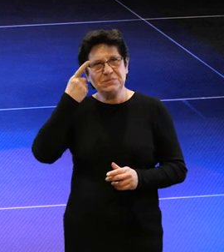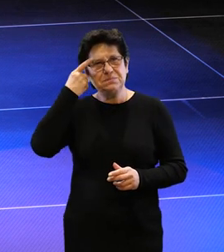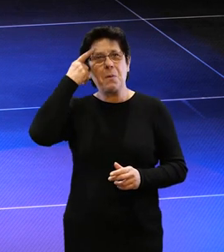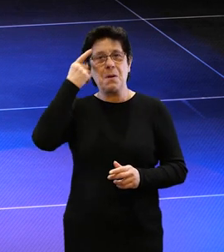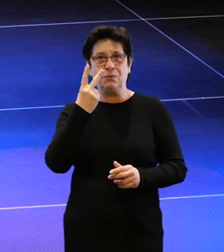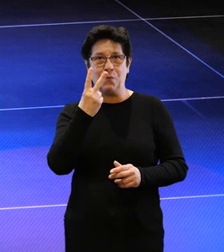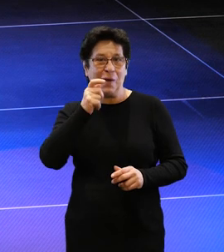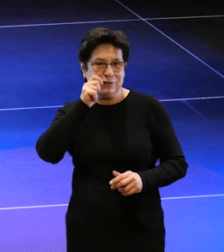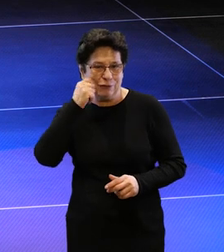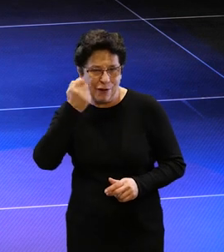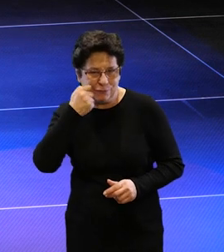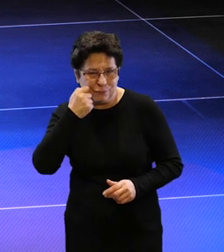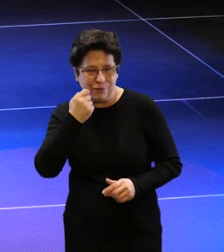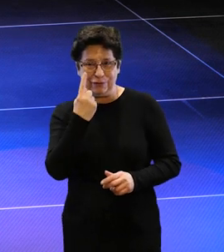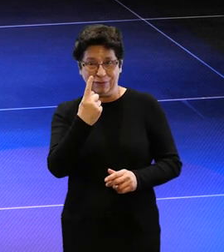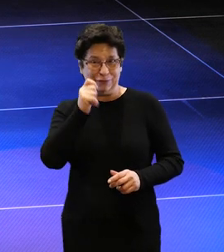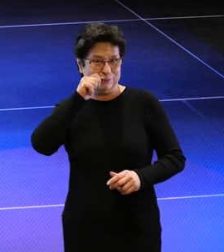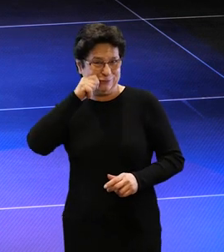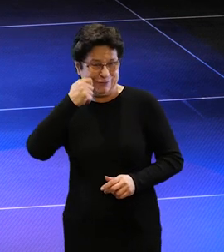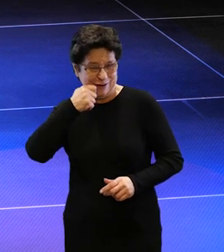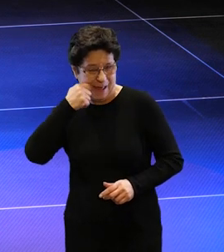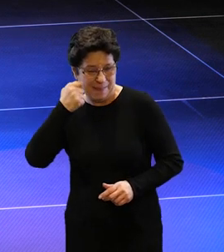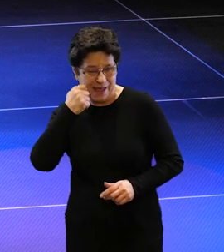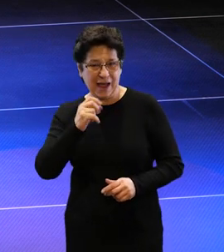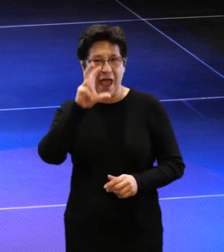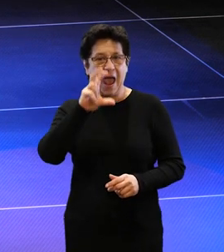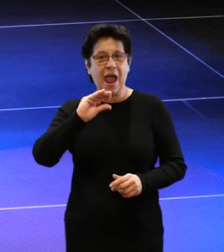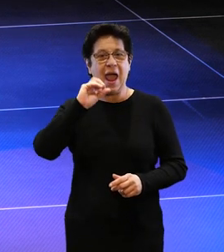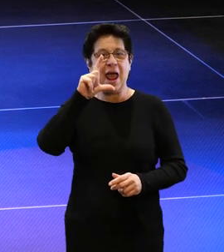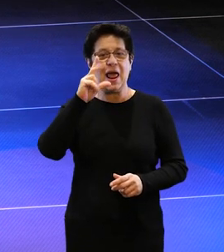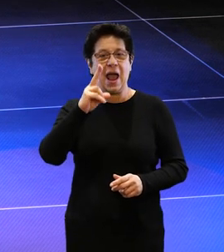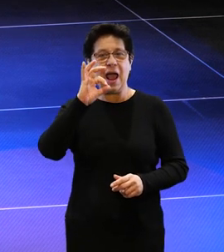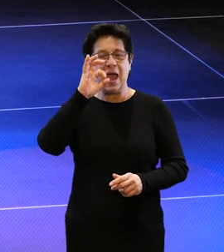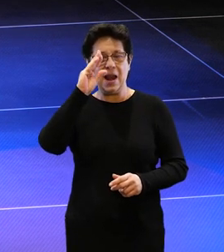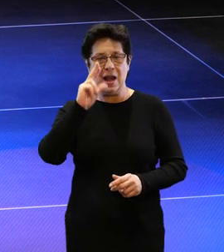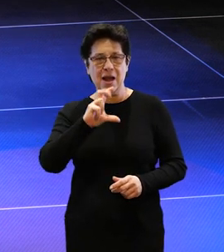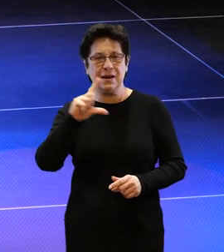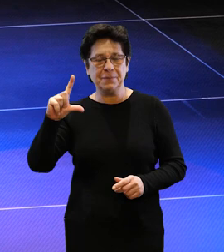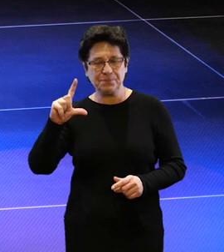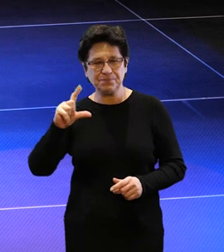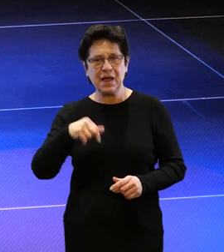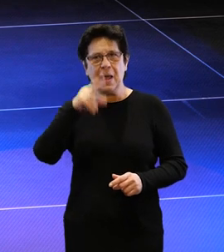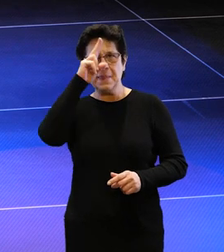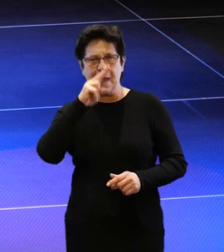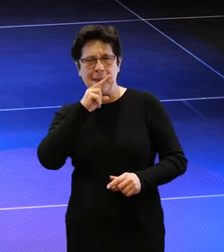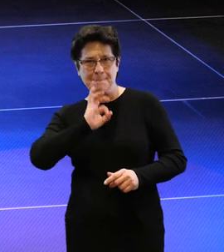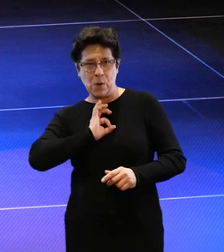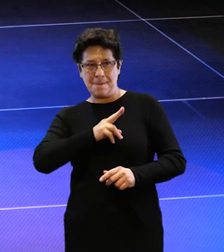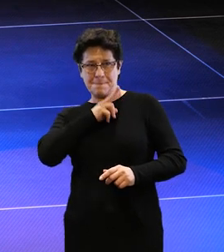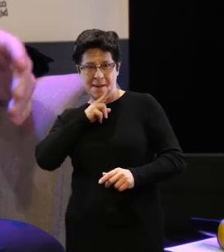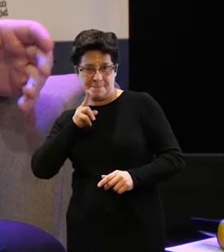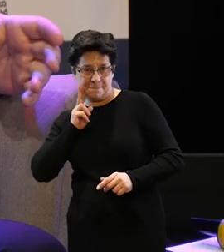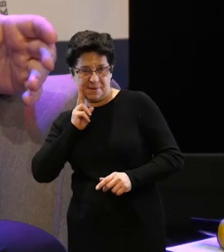dwóch dziadków jeden mój dziadek Stanisław felkel to był mój dziadek po kądzieli czyli tata mojej